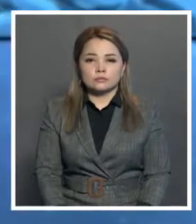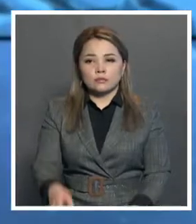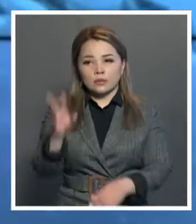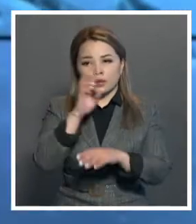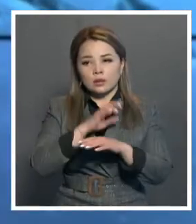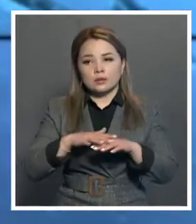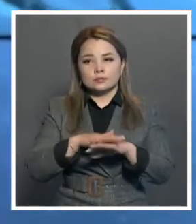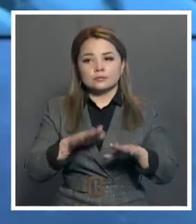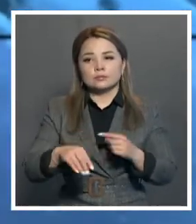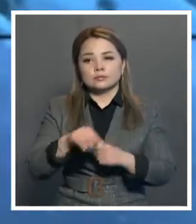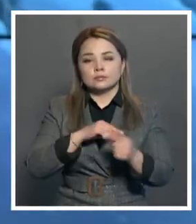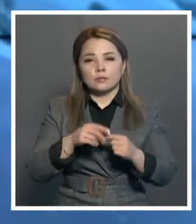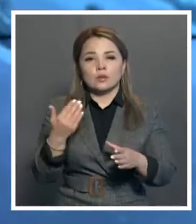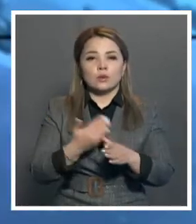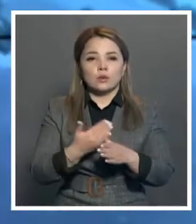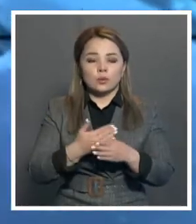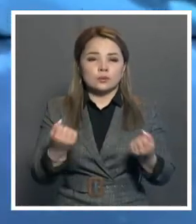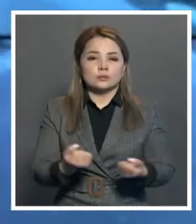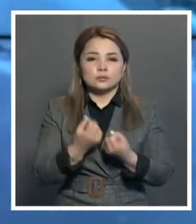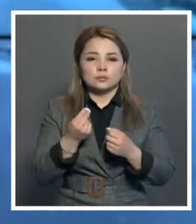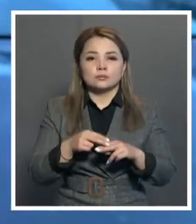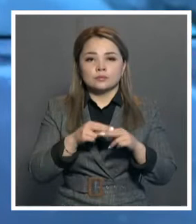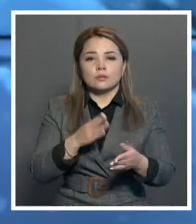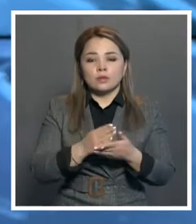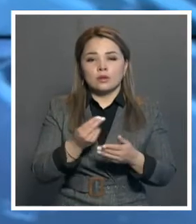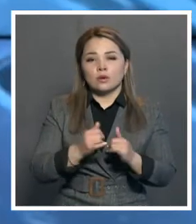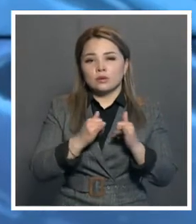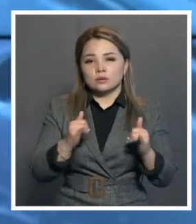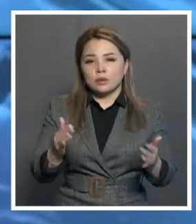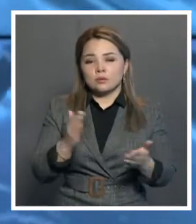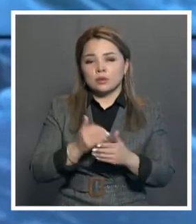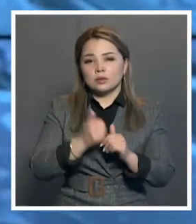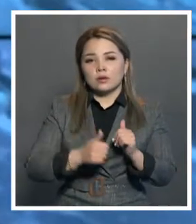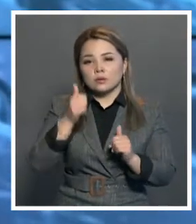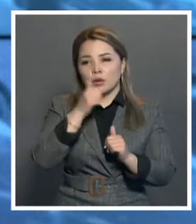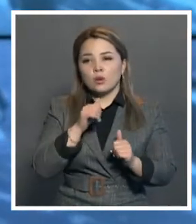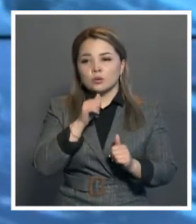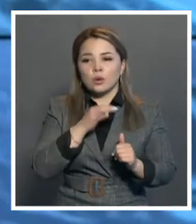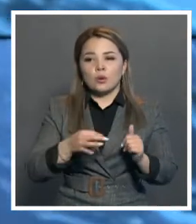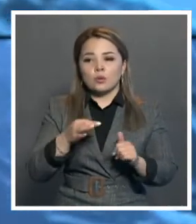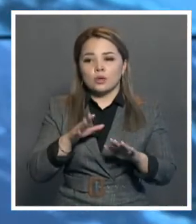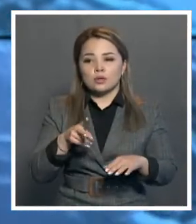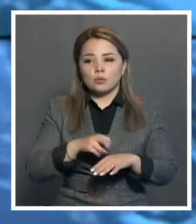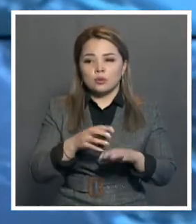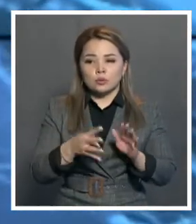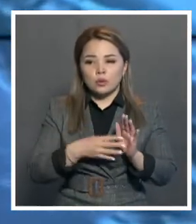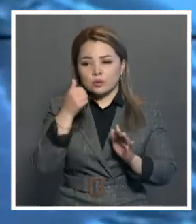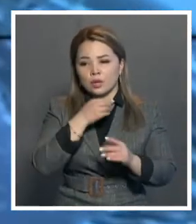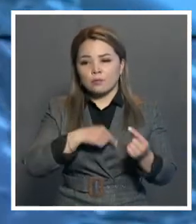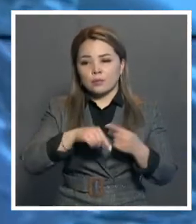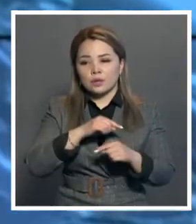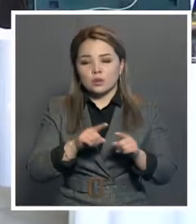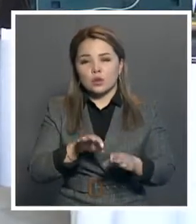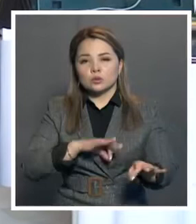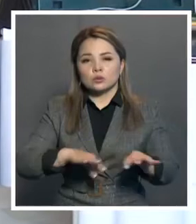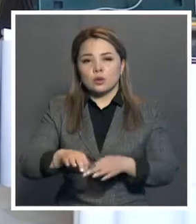Жалғастырамыз. Елімізде кәсіпкерлікті қолдауға бөлінетін қаржы көлемі жыл сайын артып келеді. Мысалы, Қостанай облысында 2019 жылы бизнестің жол